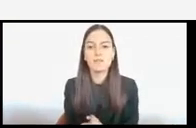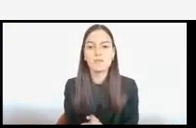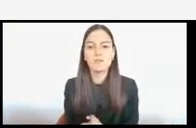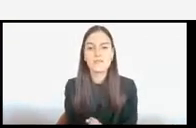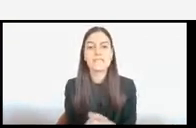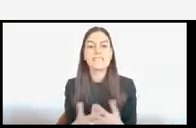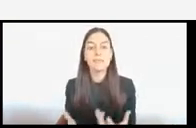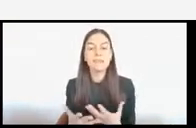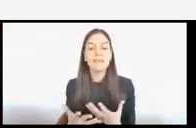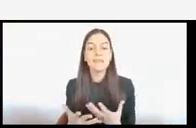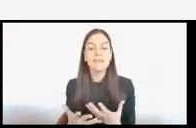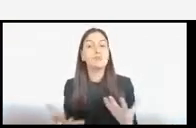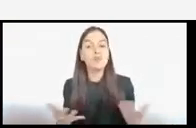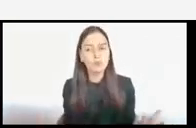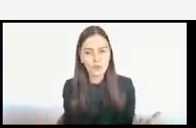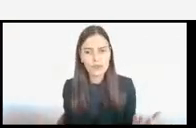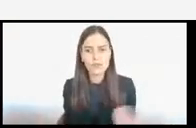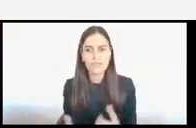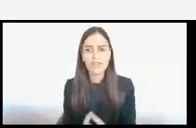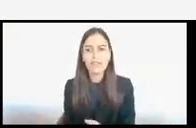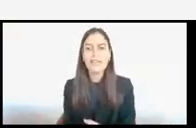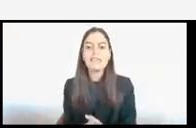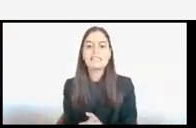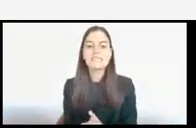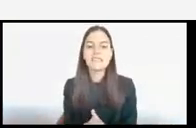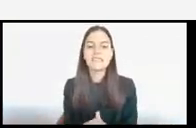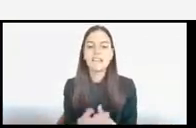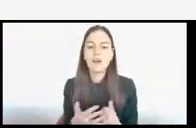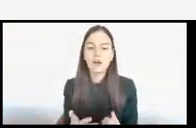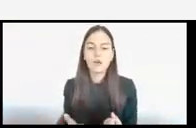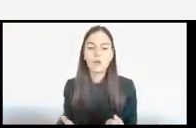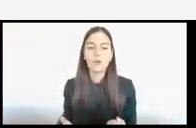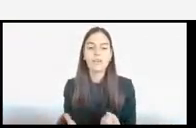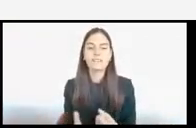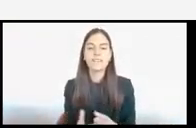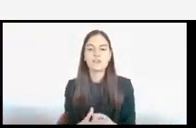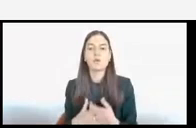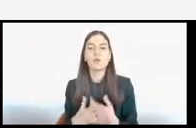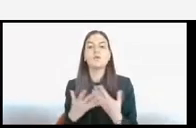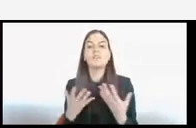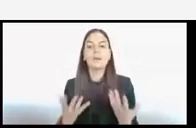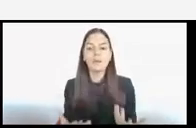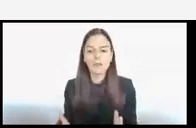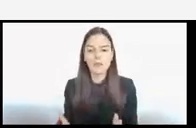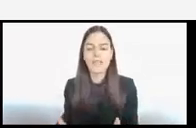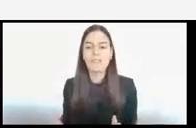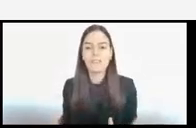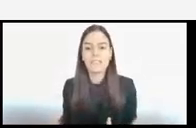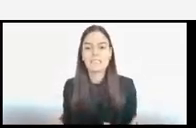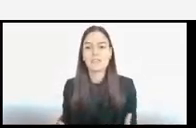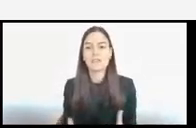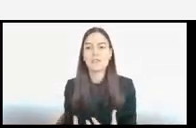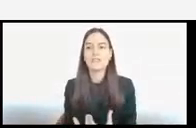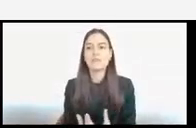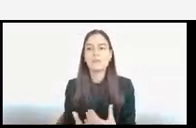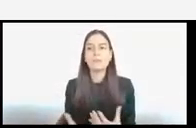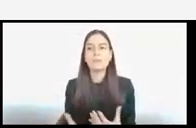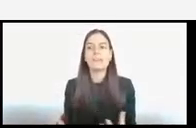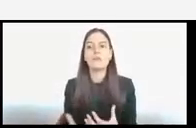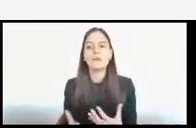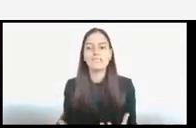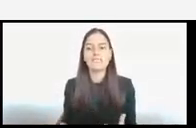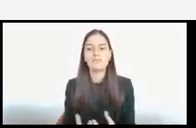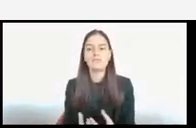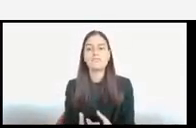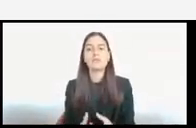fiscalité des revenus fonciers s'applique de fait, je dirais, c'est dès lors qu'on attache une importance à investir dans un